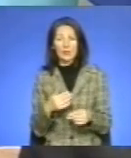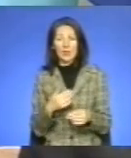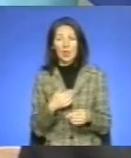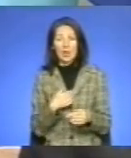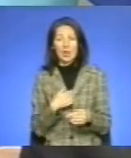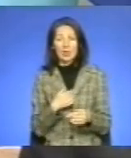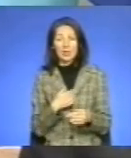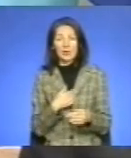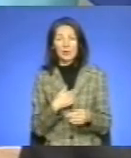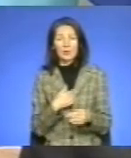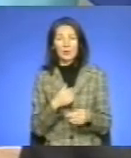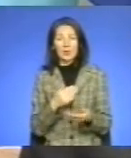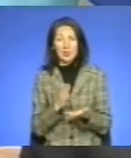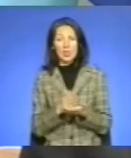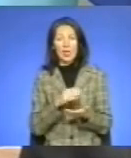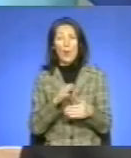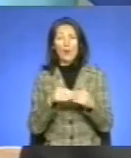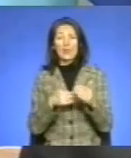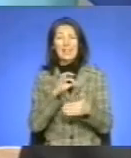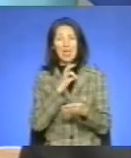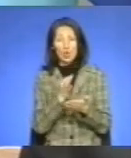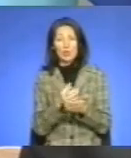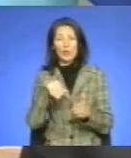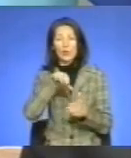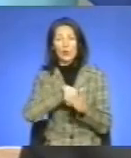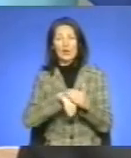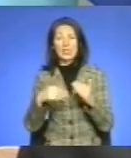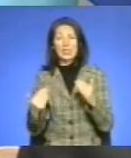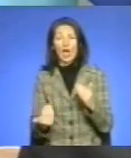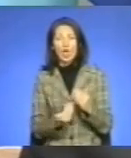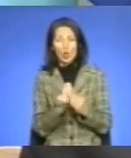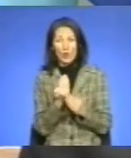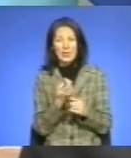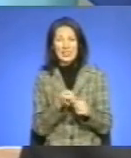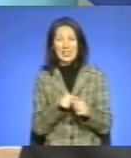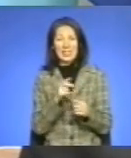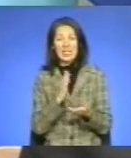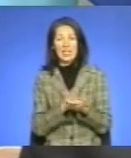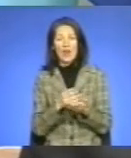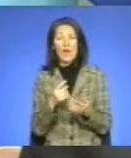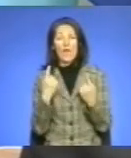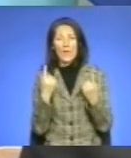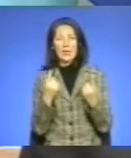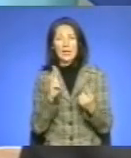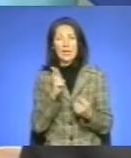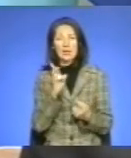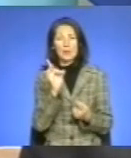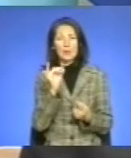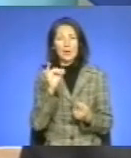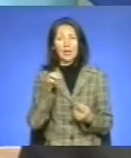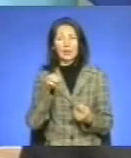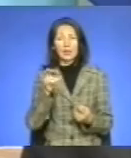цінним досвід впровадження інновацій, які є у Великій Британії, який є, безперечно, що